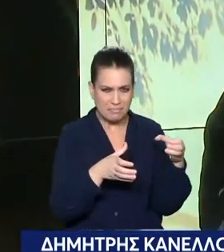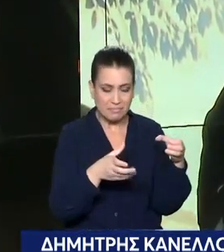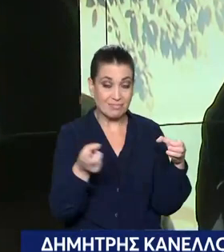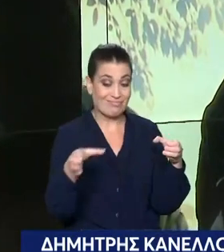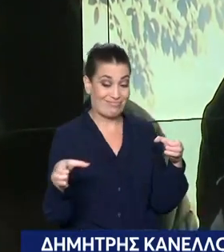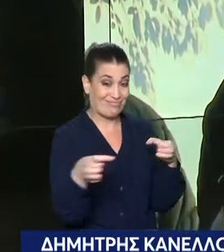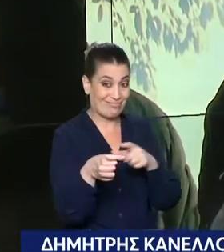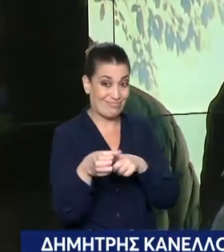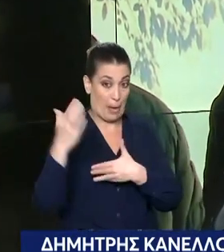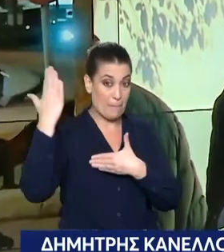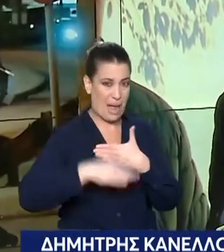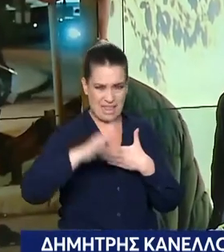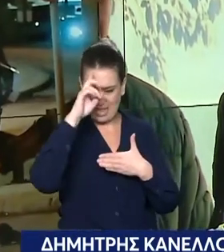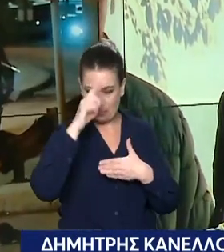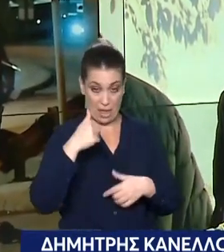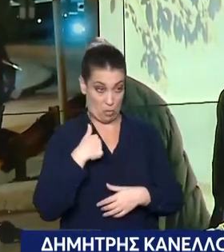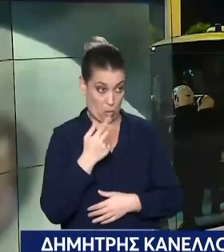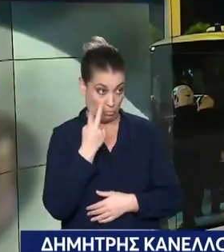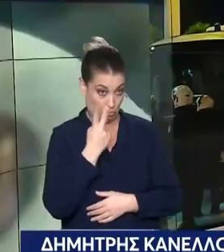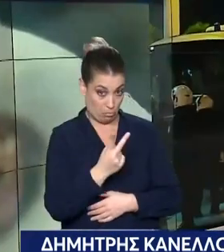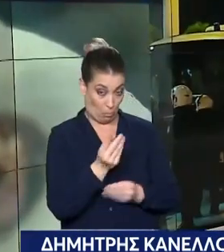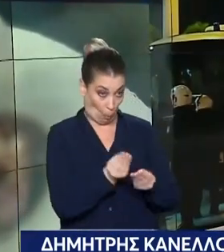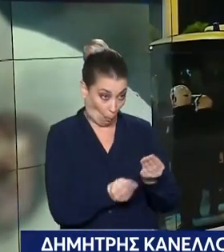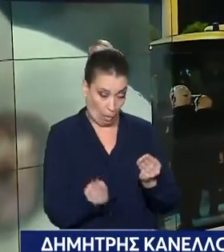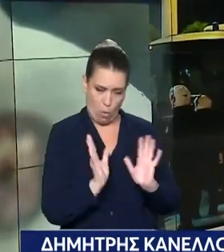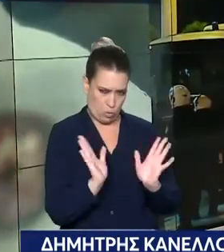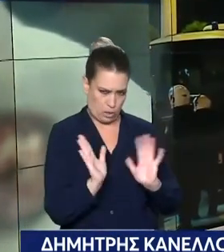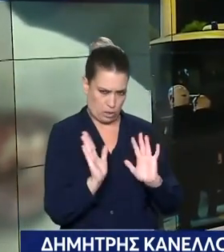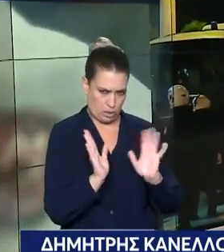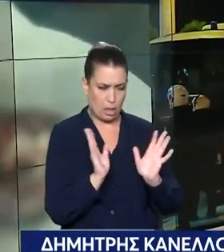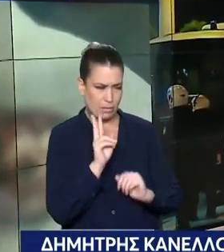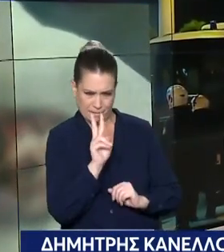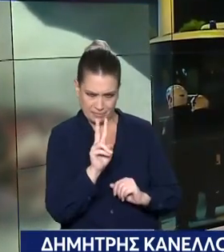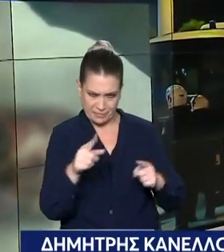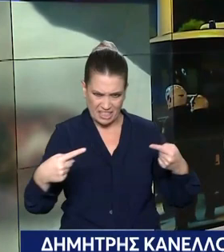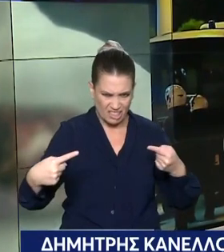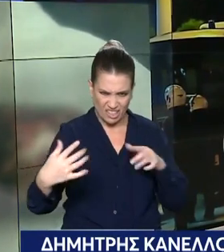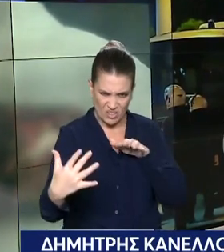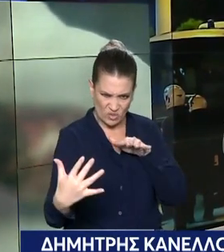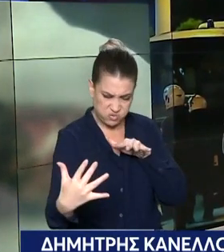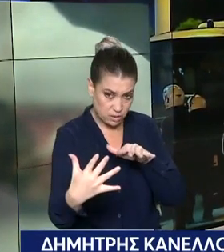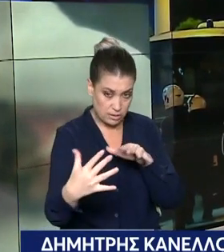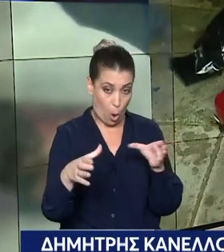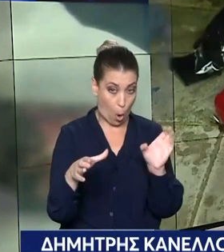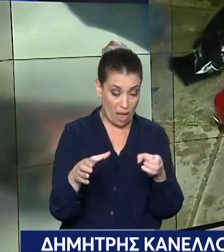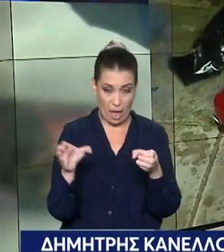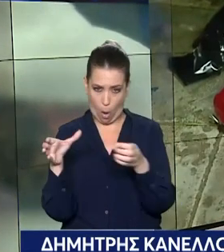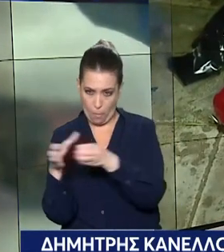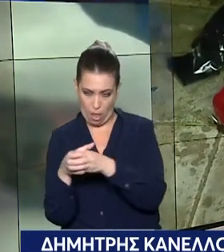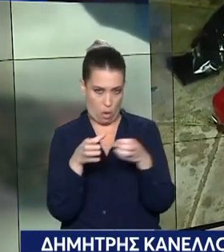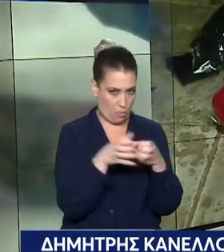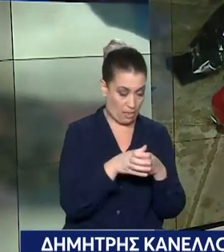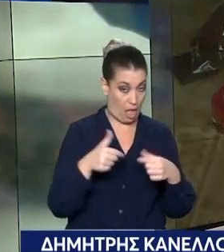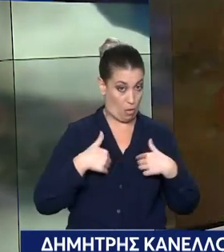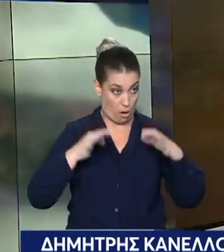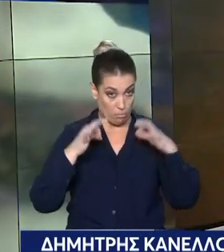δημιουργία της αστυνομίας. Δεν μπόρεσαμε όμως να δούμε τίποτα περισσότερο. Δεν ήμασταν σε θέση να δούμε και να